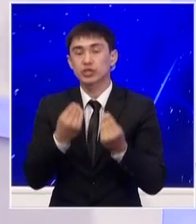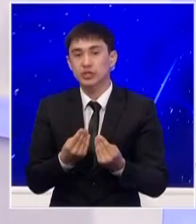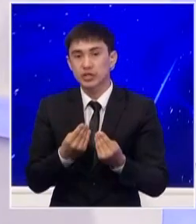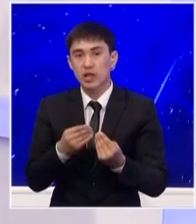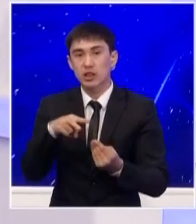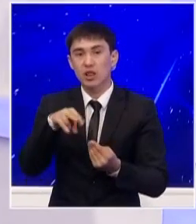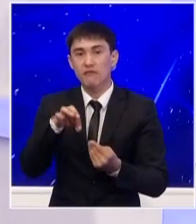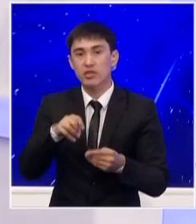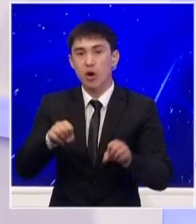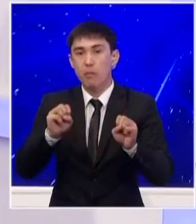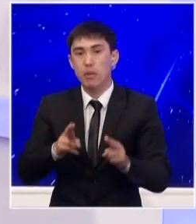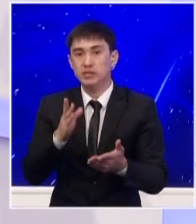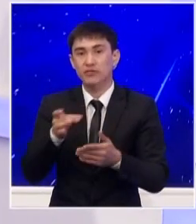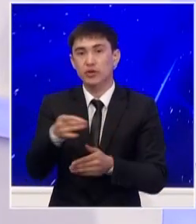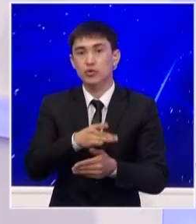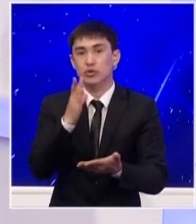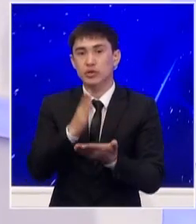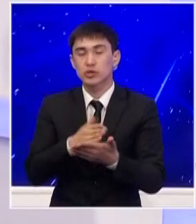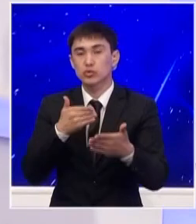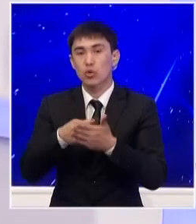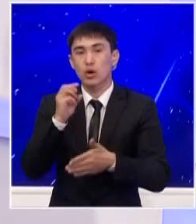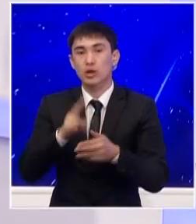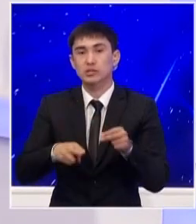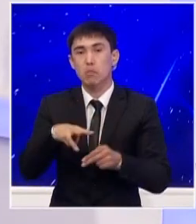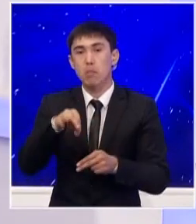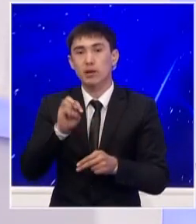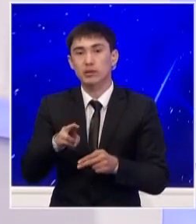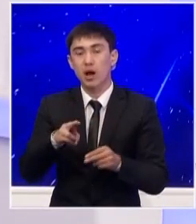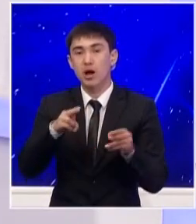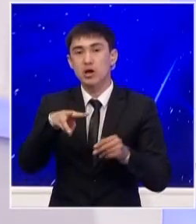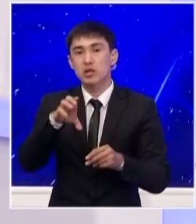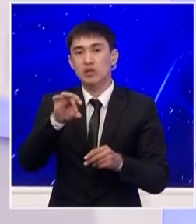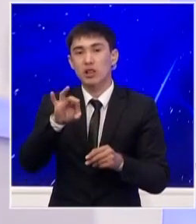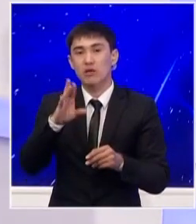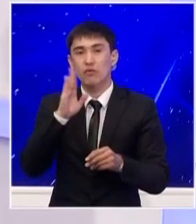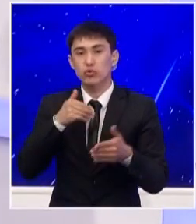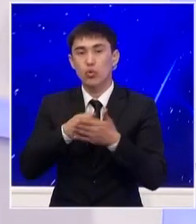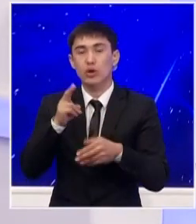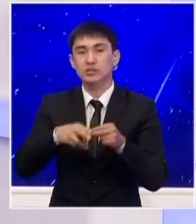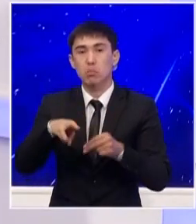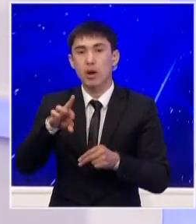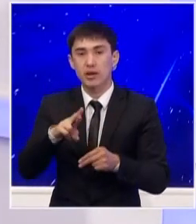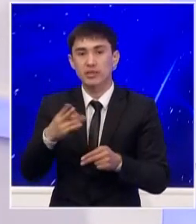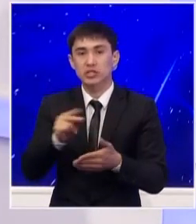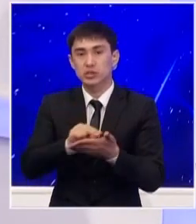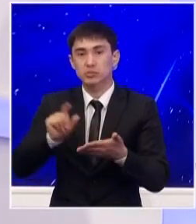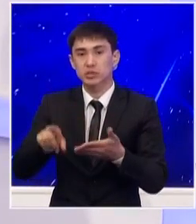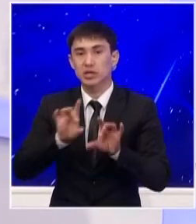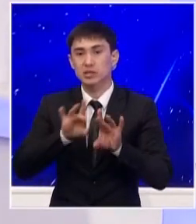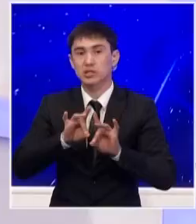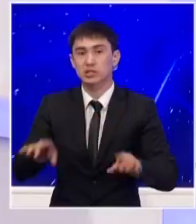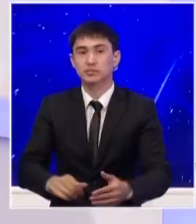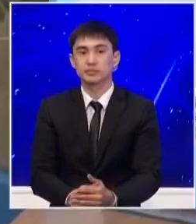день лавинная угроза в регионе сохраняется до конца марта, а сход талых вод до конца мая. Наш корреспондент расскажет более